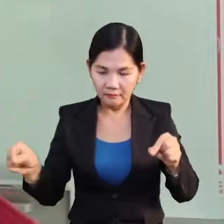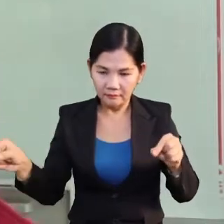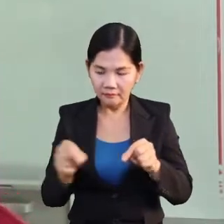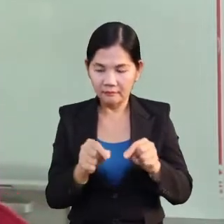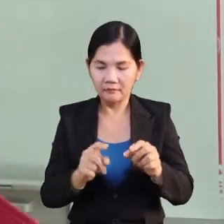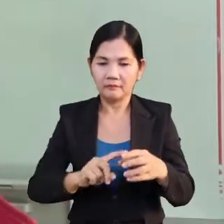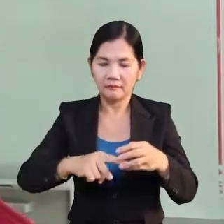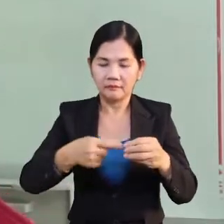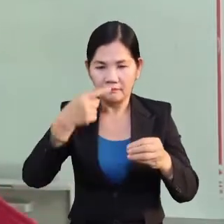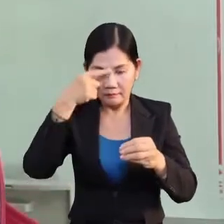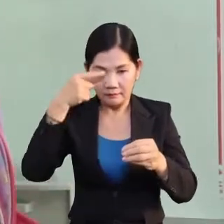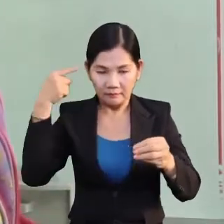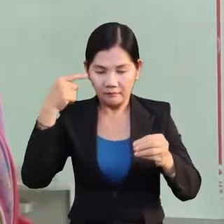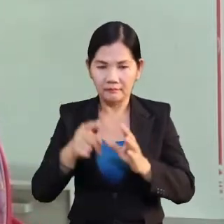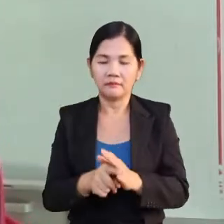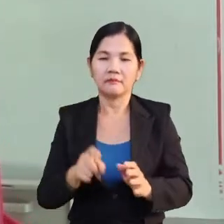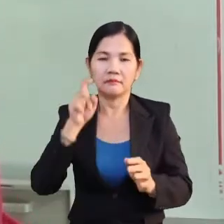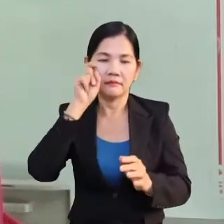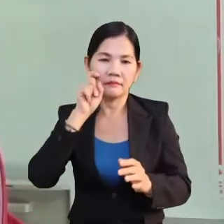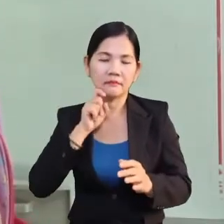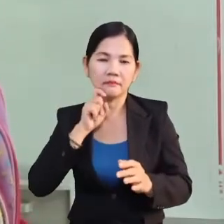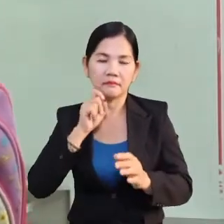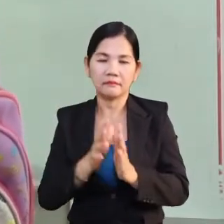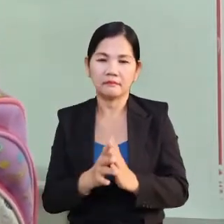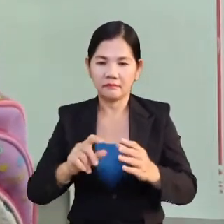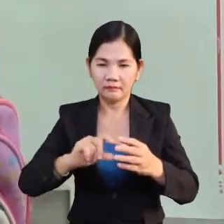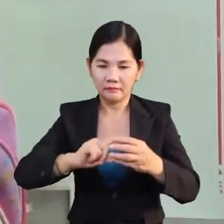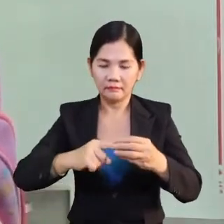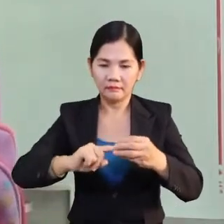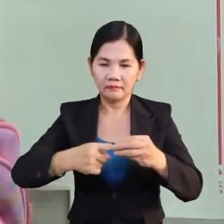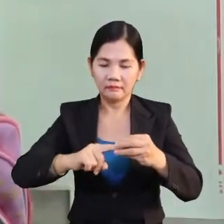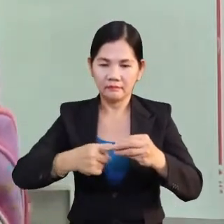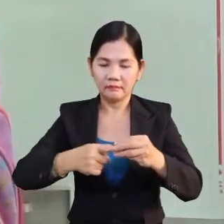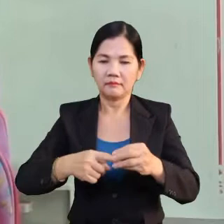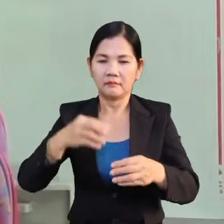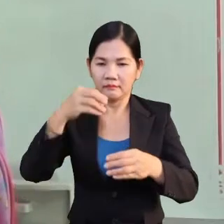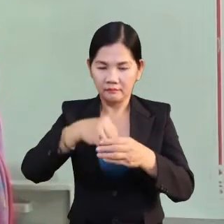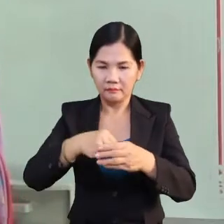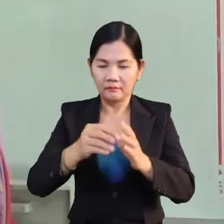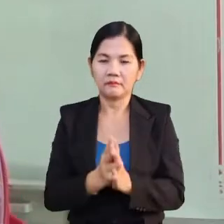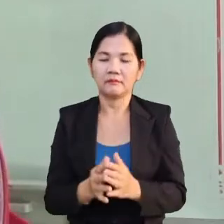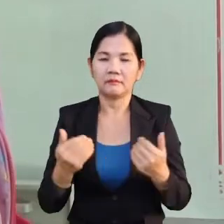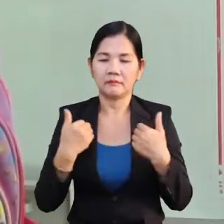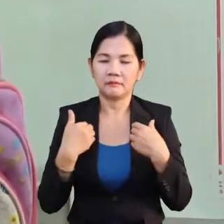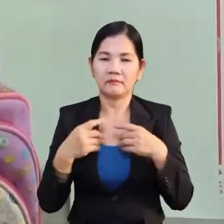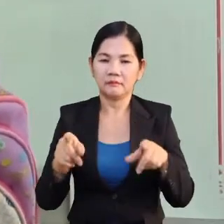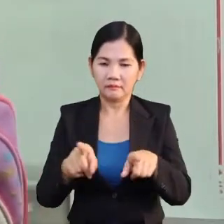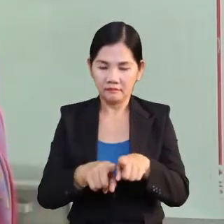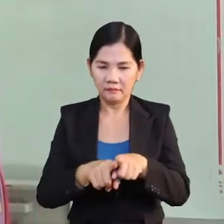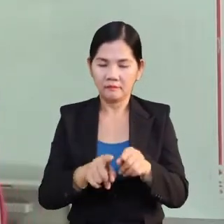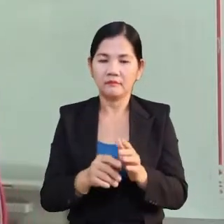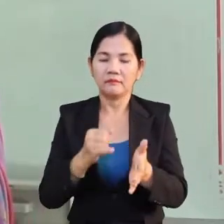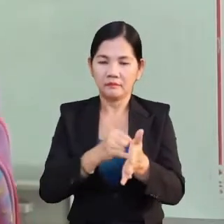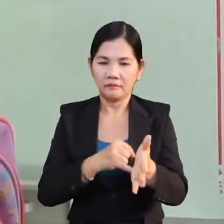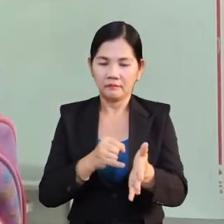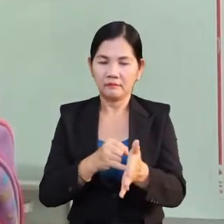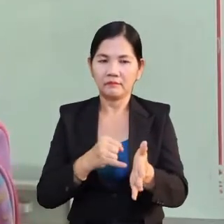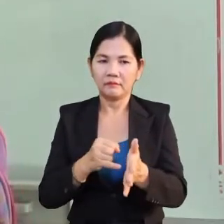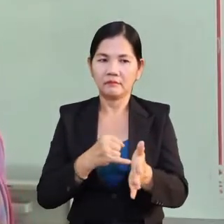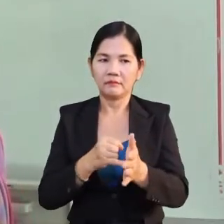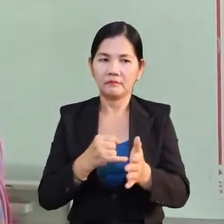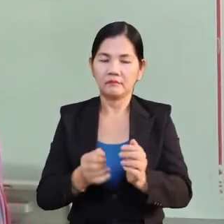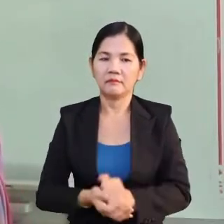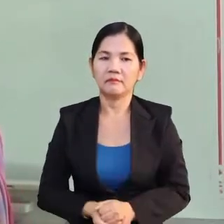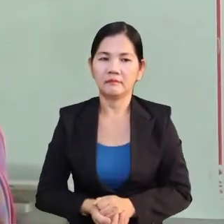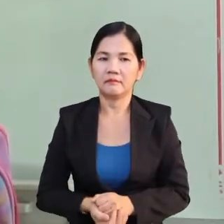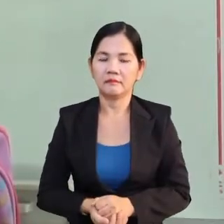ដៃសម្រាប់ដាក់ជួរលោបដែលខួងចូលនៅក្នុងកាបូបនេះដើម្បីឲ្យវានៅជាមួយគ្នាដើម្បីយើងងាយរកកូន